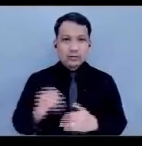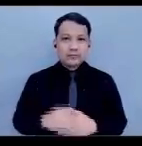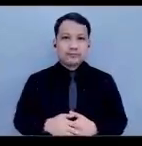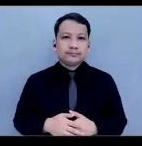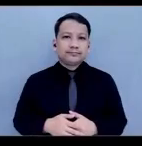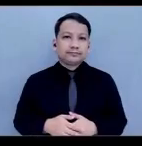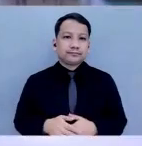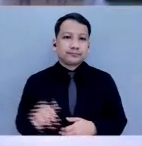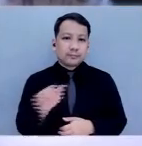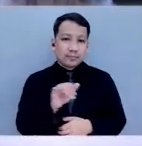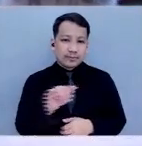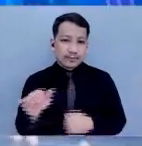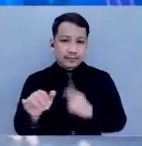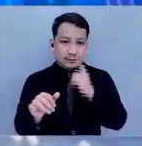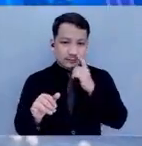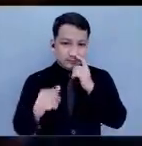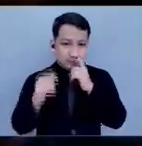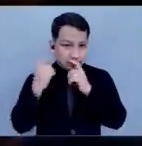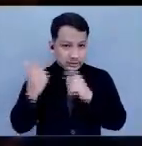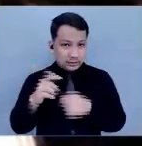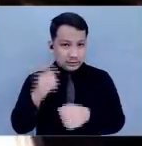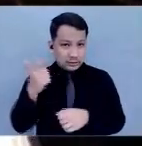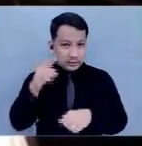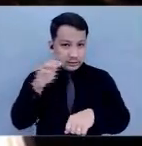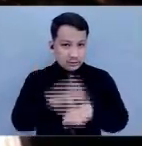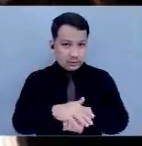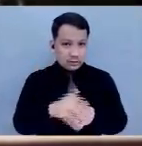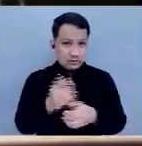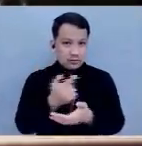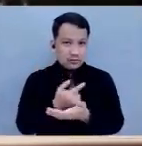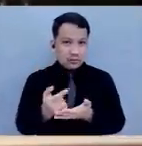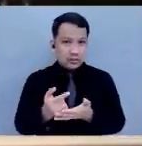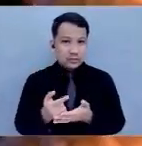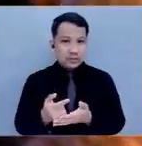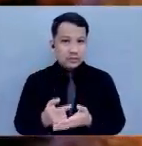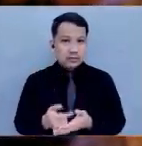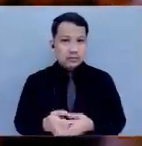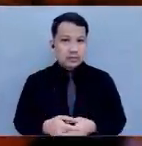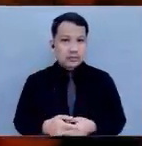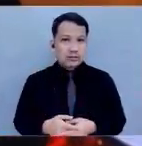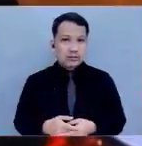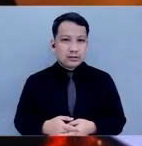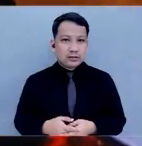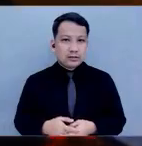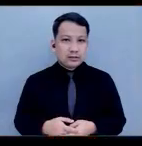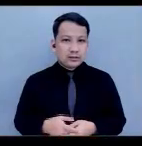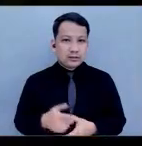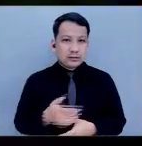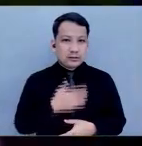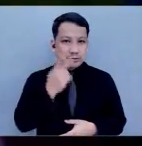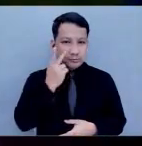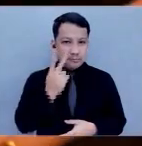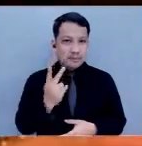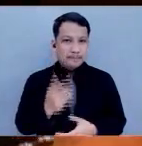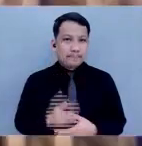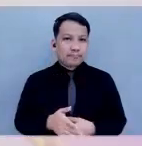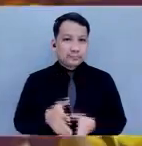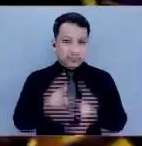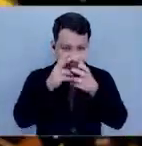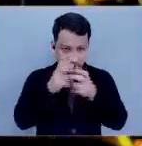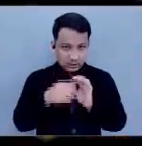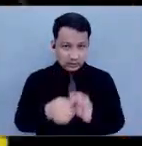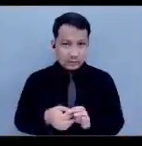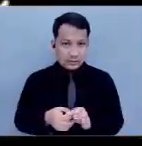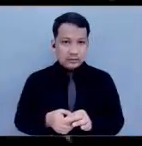para sa Golden Buzzer Worthy Weekend, that's something I've never ever seen before. Tutukan naman ang